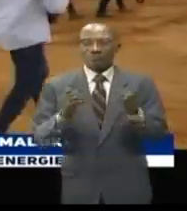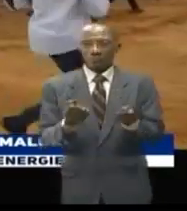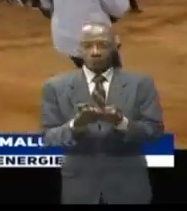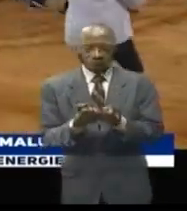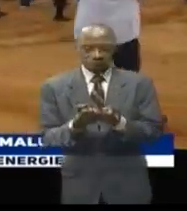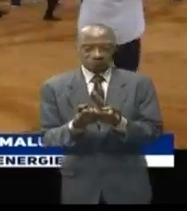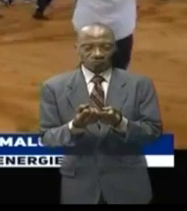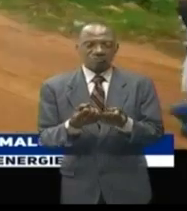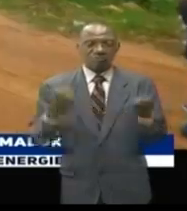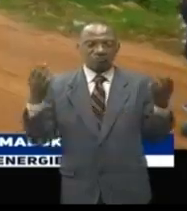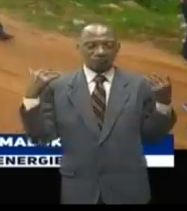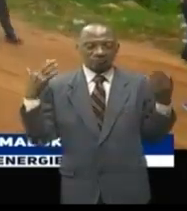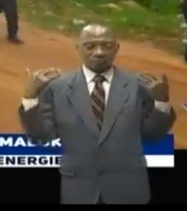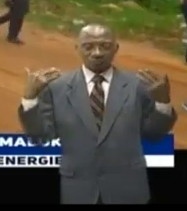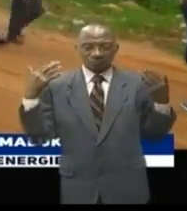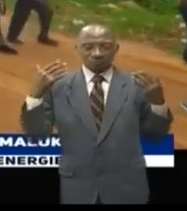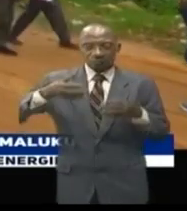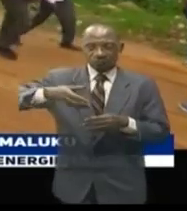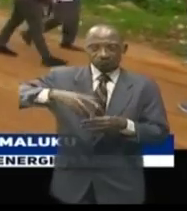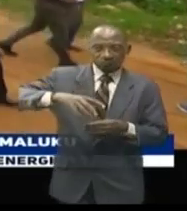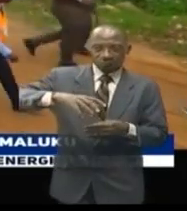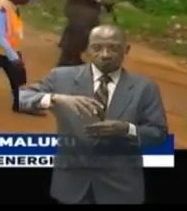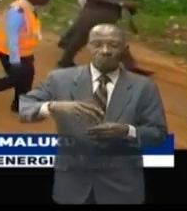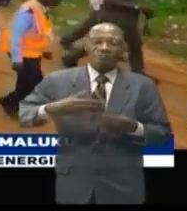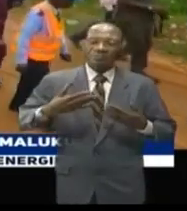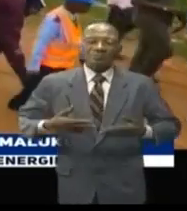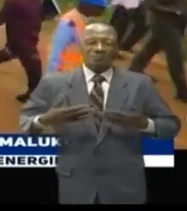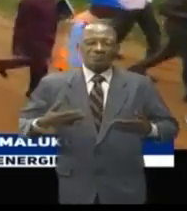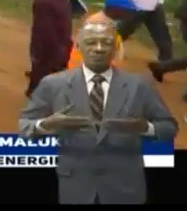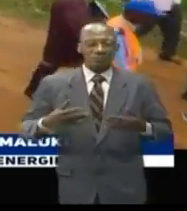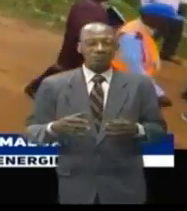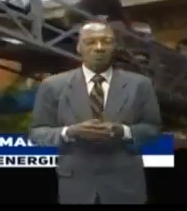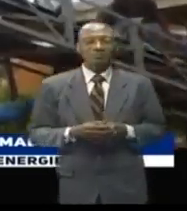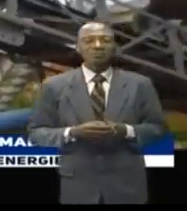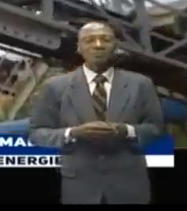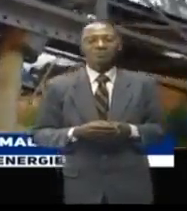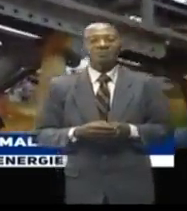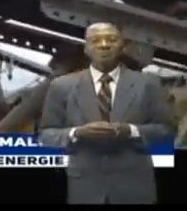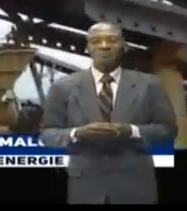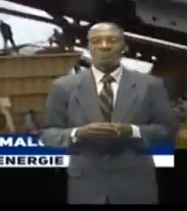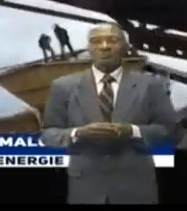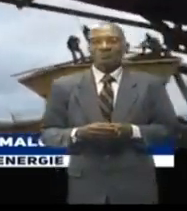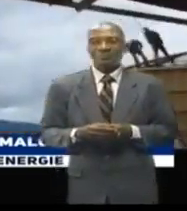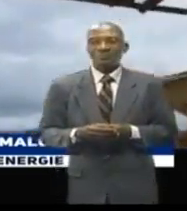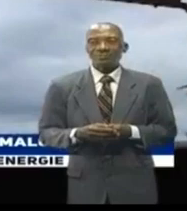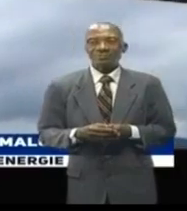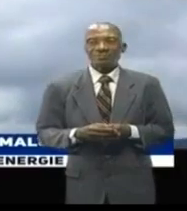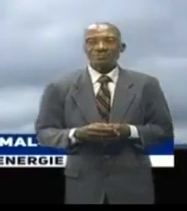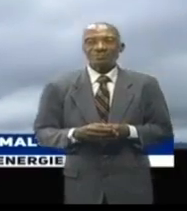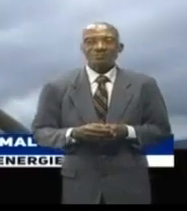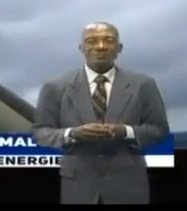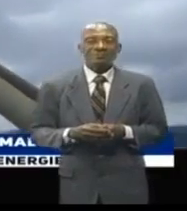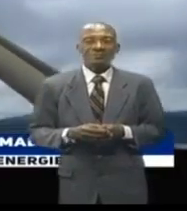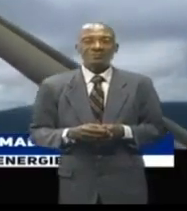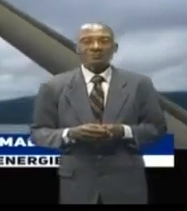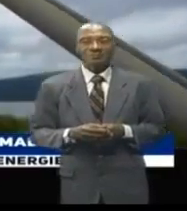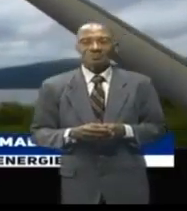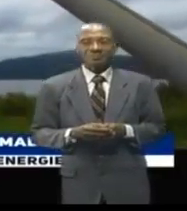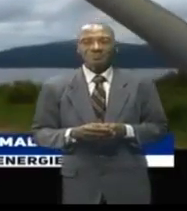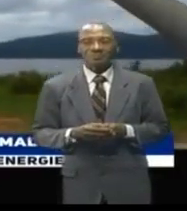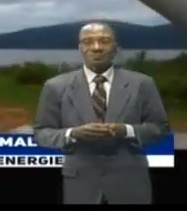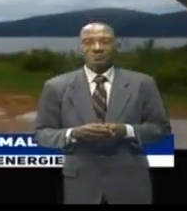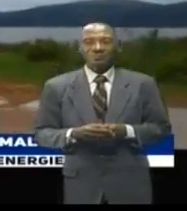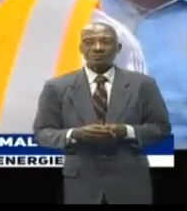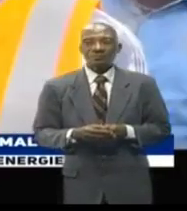moi car indélé qui est salué l'intérêt porté par la délégation du Conseil des muscation de cette entreprise à ses dossiers nous avons